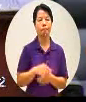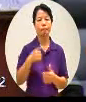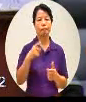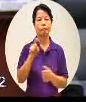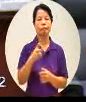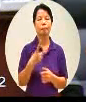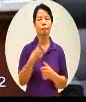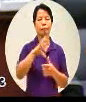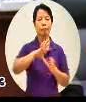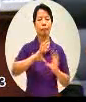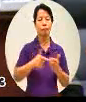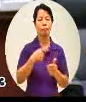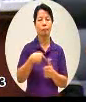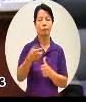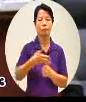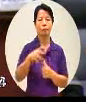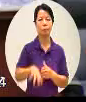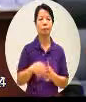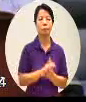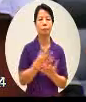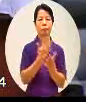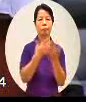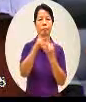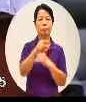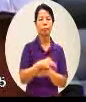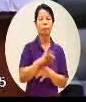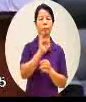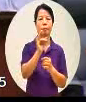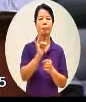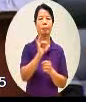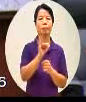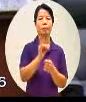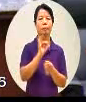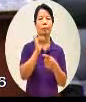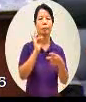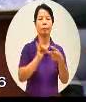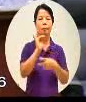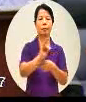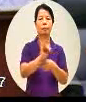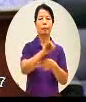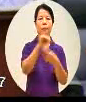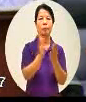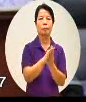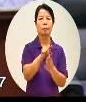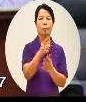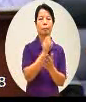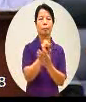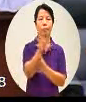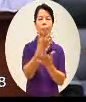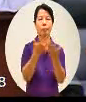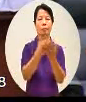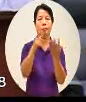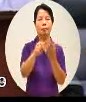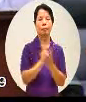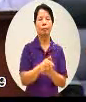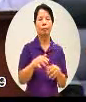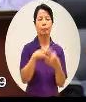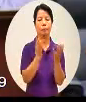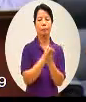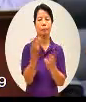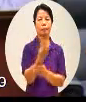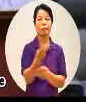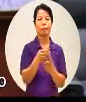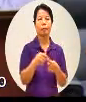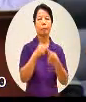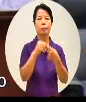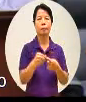教，这个图就是加起一百分，一百分内底有分做三部分，第